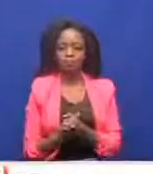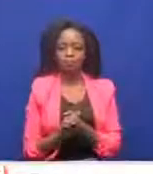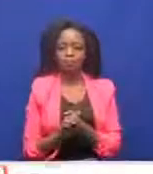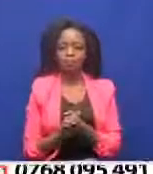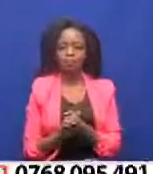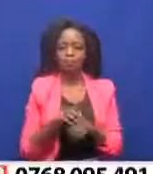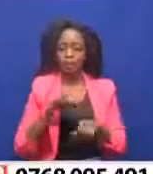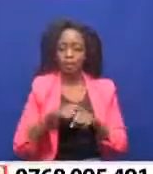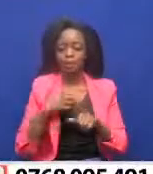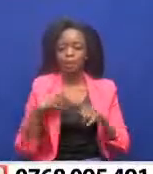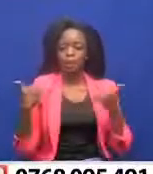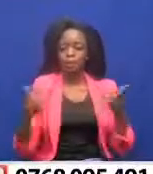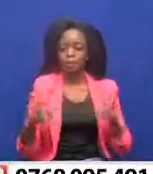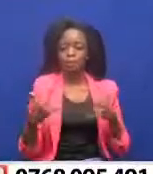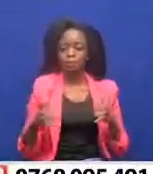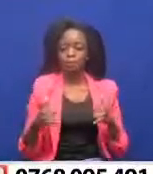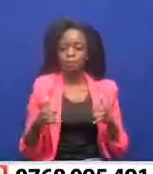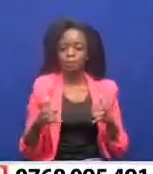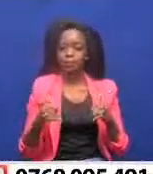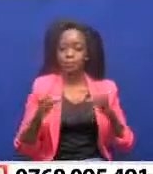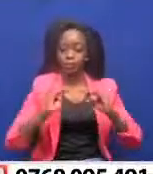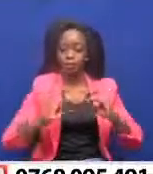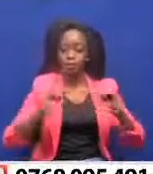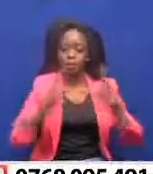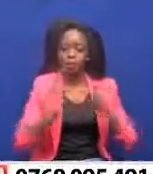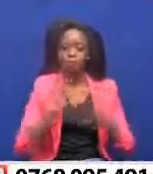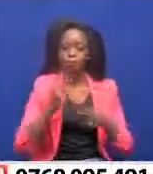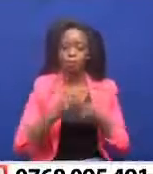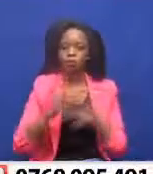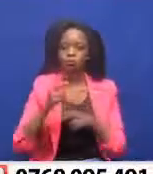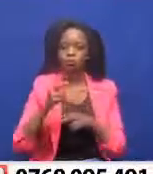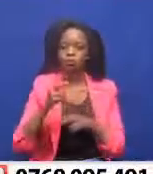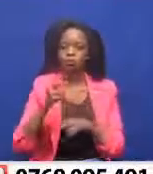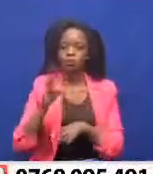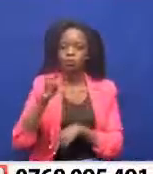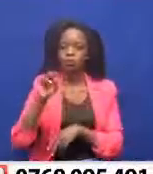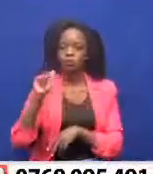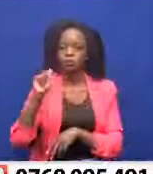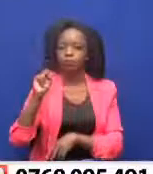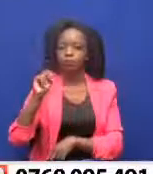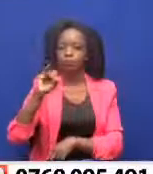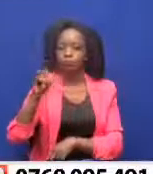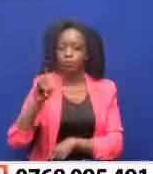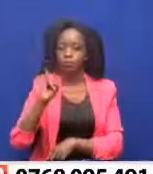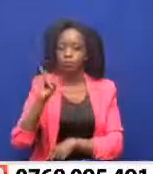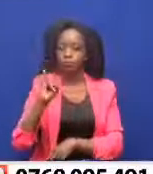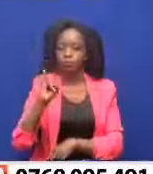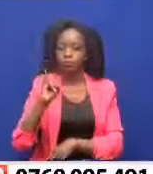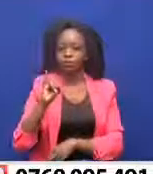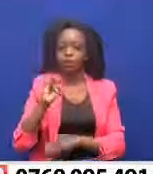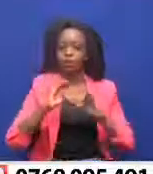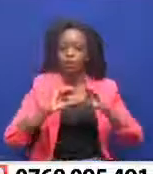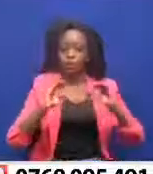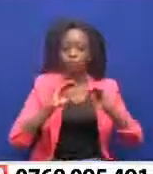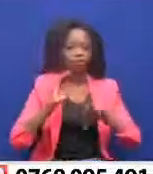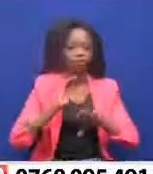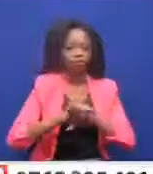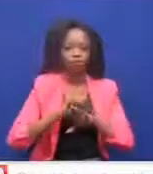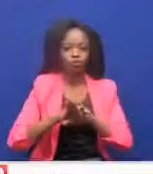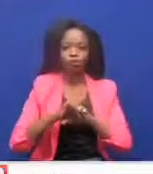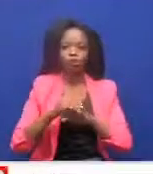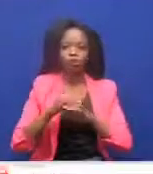mina cheza Yanga, mfadhili alikuwa Yusuf Manji. Na Yusuf Manji kwa ukweli alikuwa anaweza nunua mchezaji yoyote mwenye